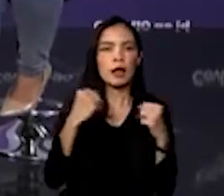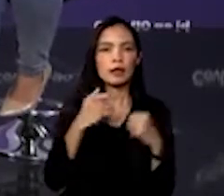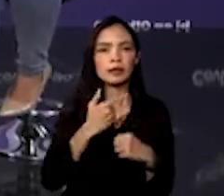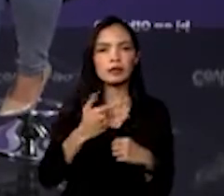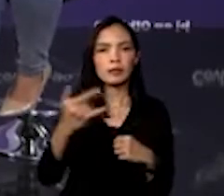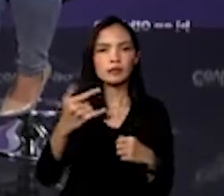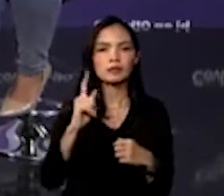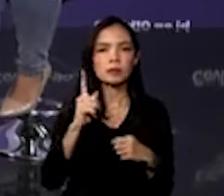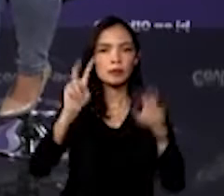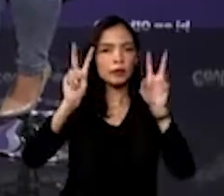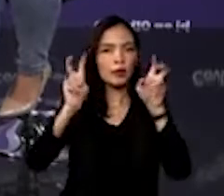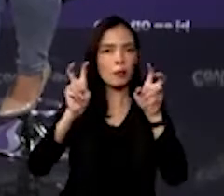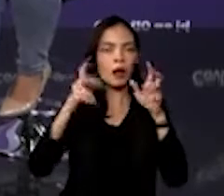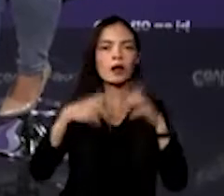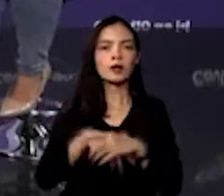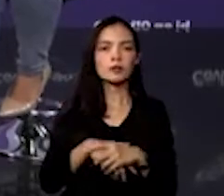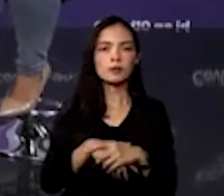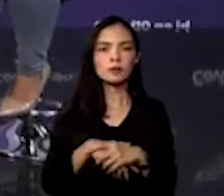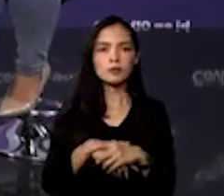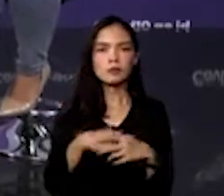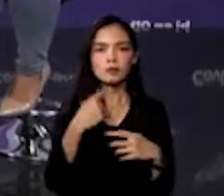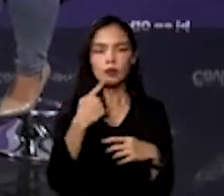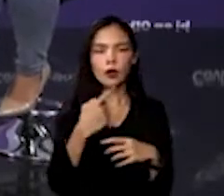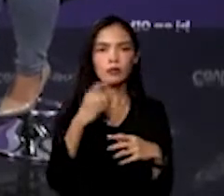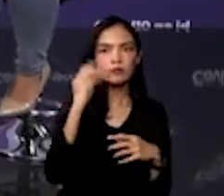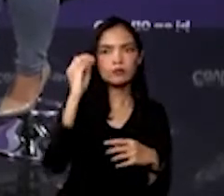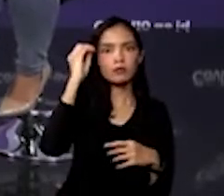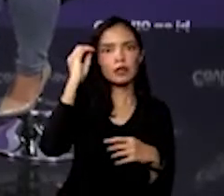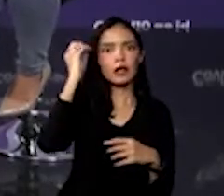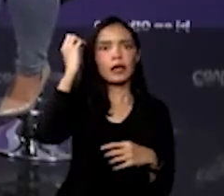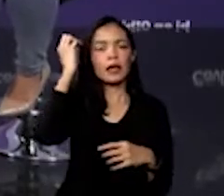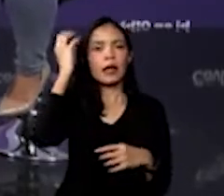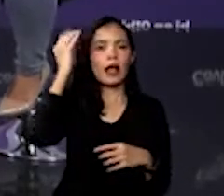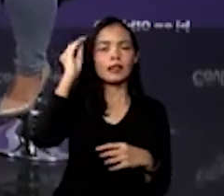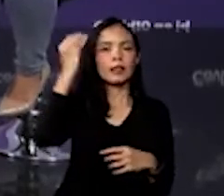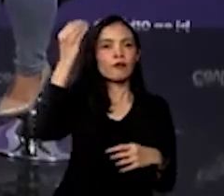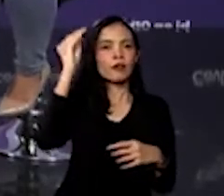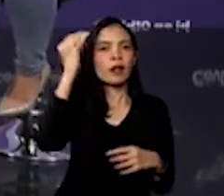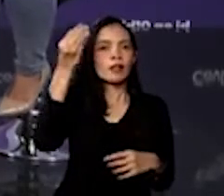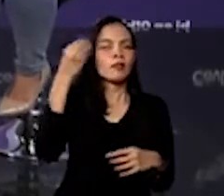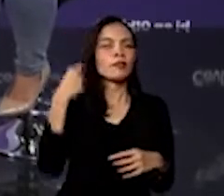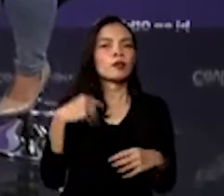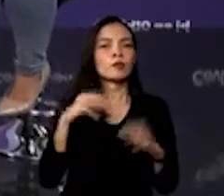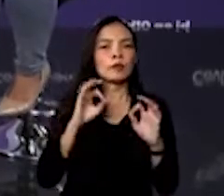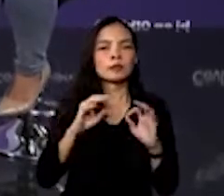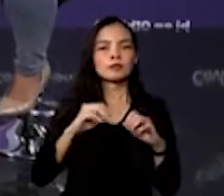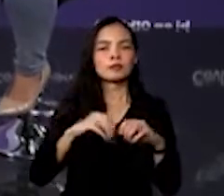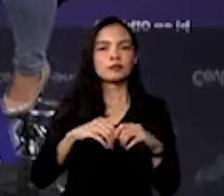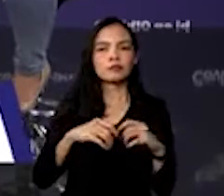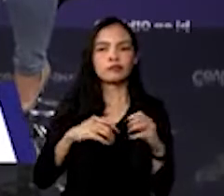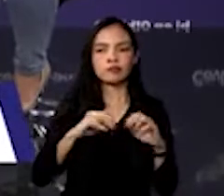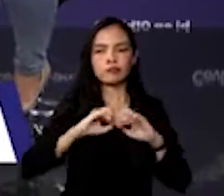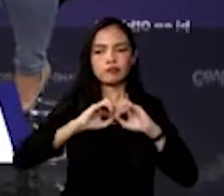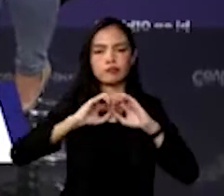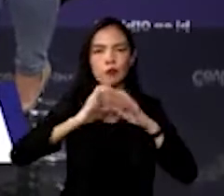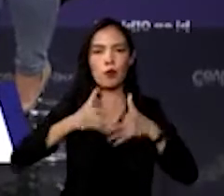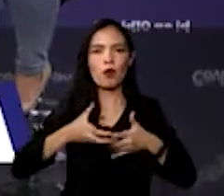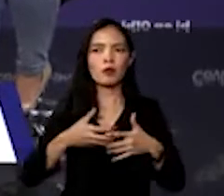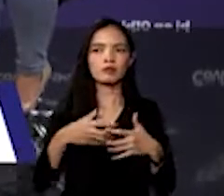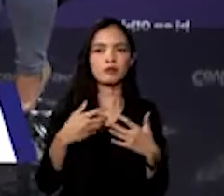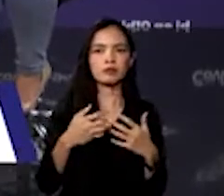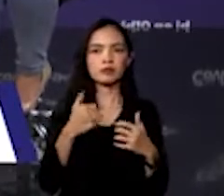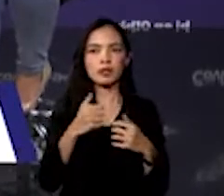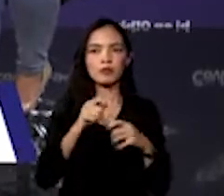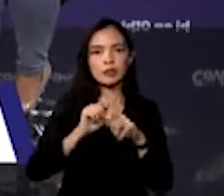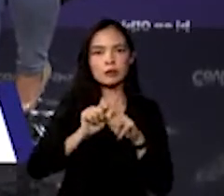semangat karena tema kali ini adalah mengenai berkreativitas dan berkreasi selama pandemi Wow sangat menarik